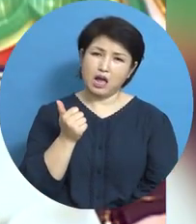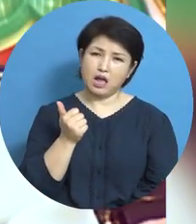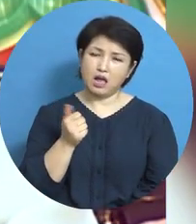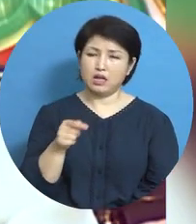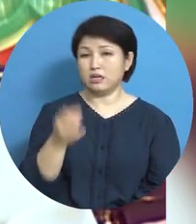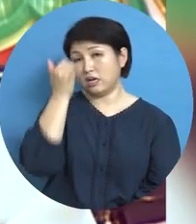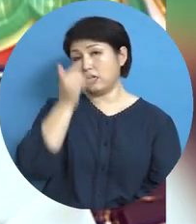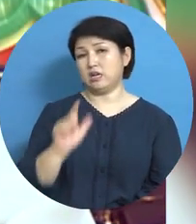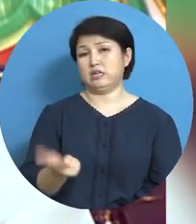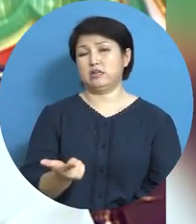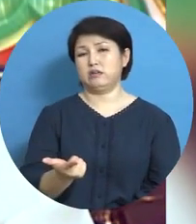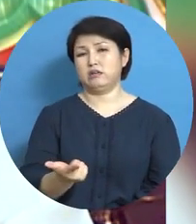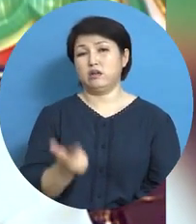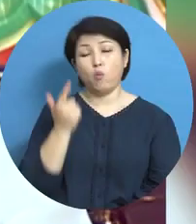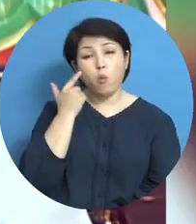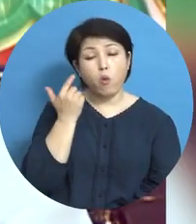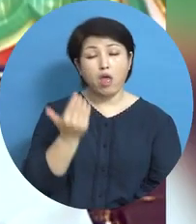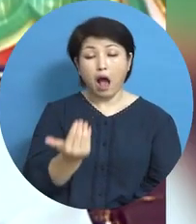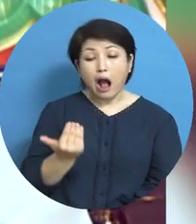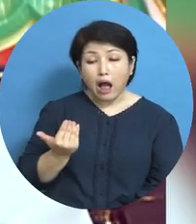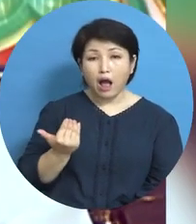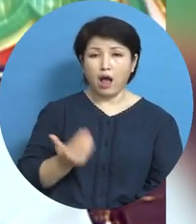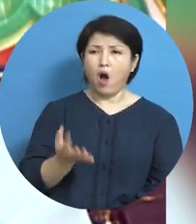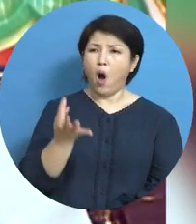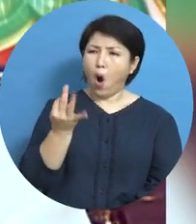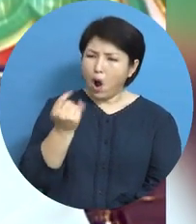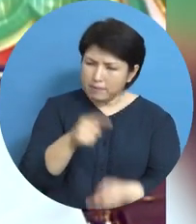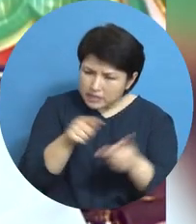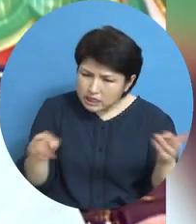자기가 얼마든지 값은 쳐줄 테니까 이렇게 말했기